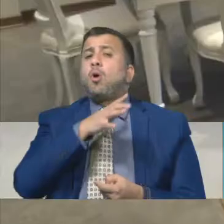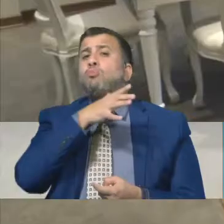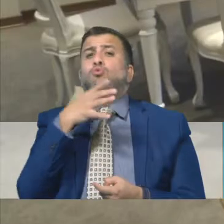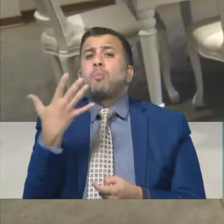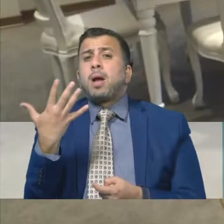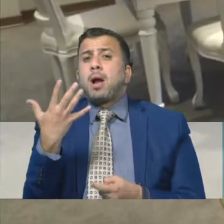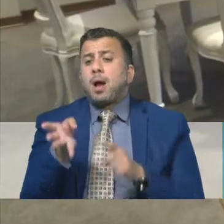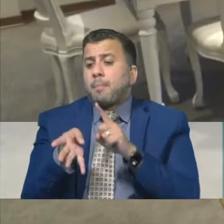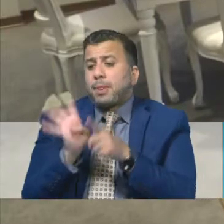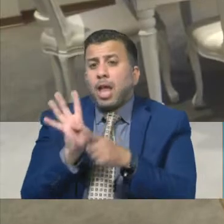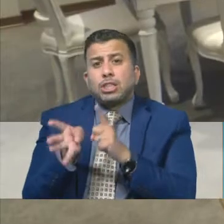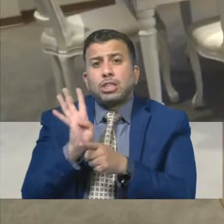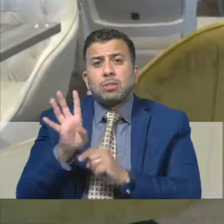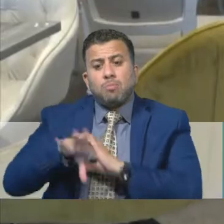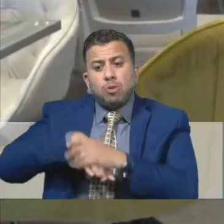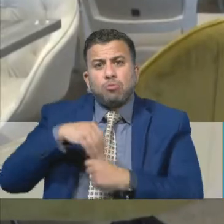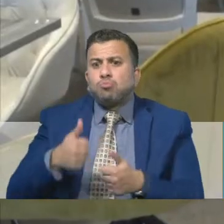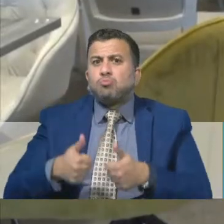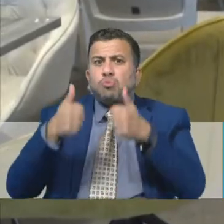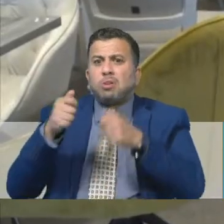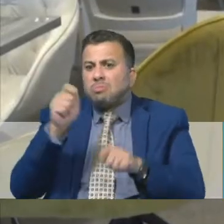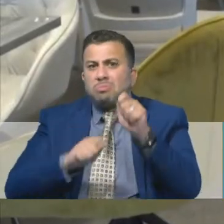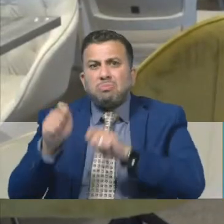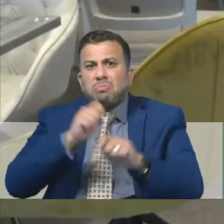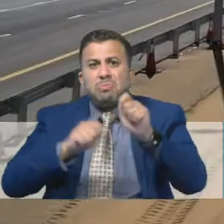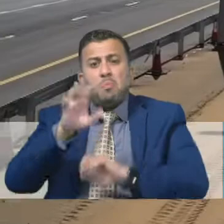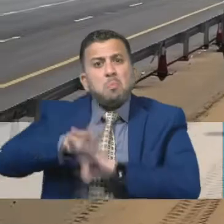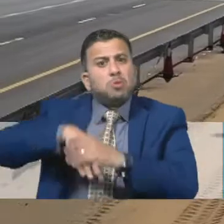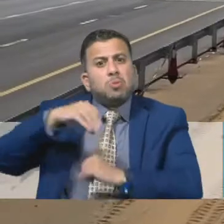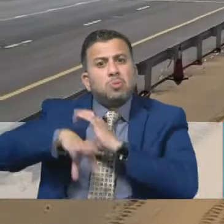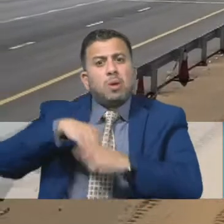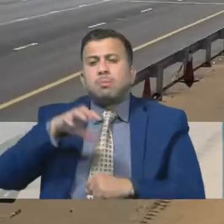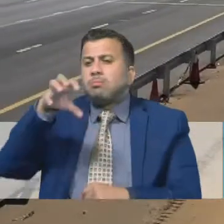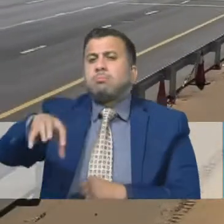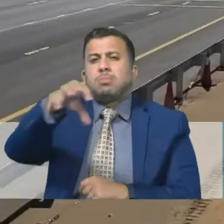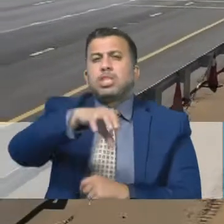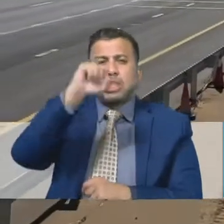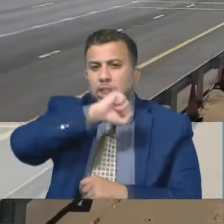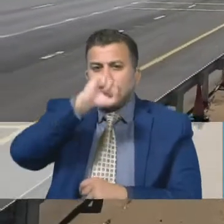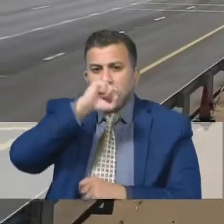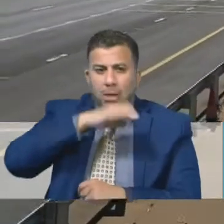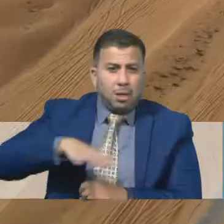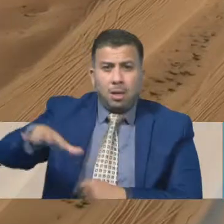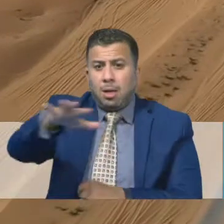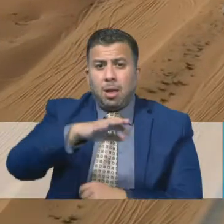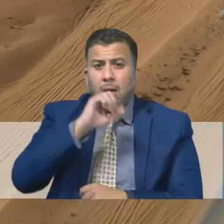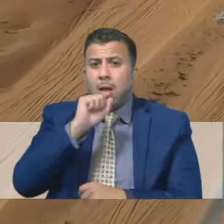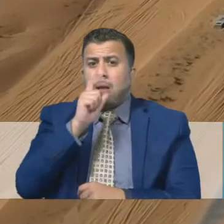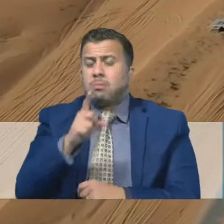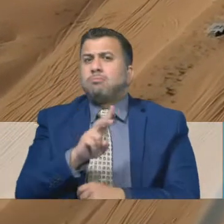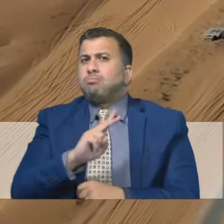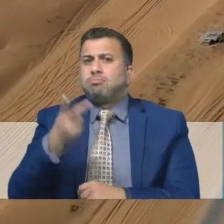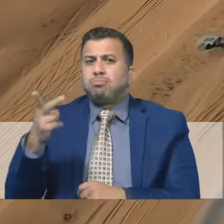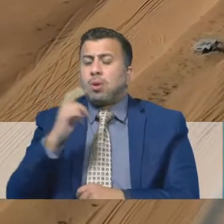514 مشروعاً متنوعاً أنجزتها أشغال الشارقة في كافة مدن ومناطق الإمارة، شملت قطاعات